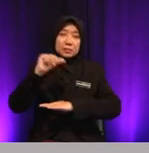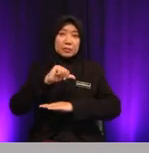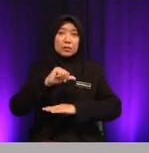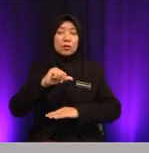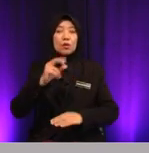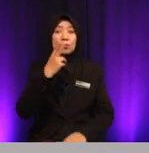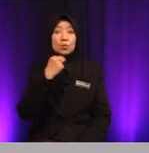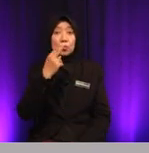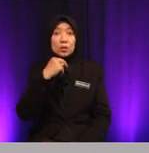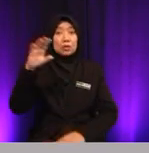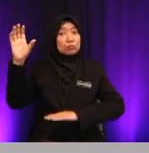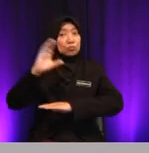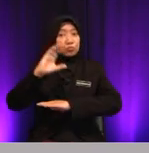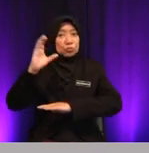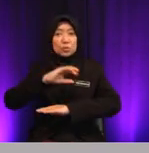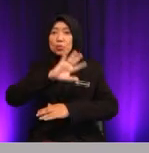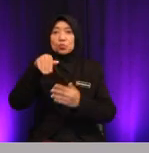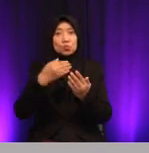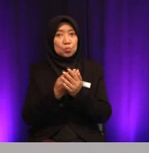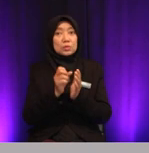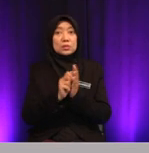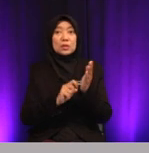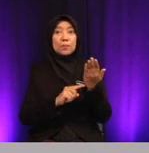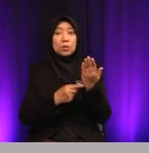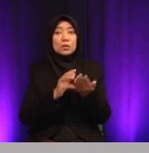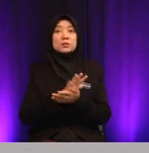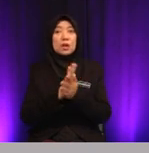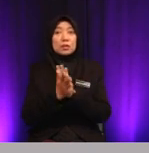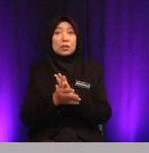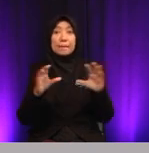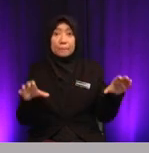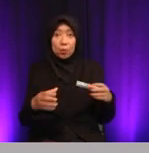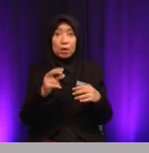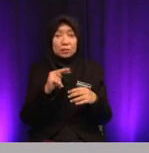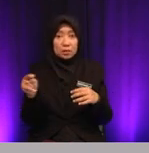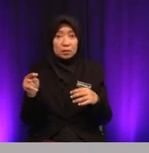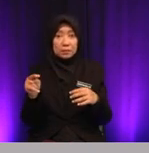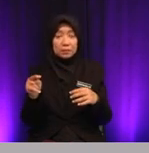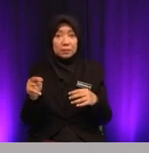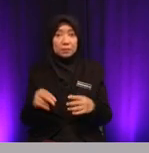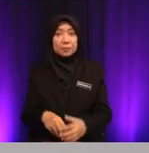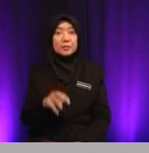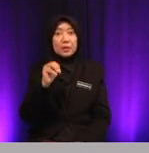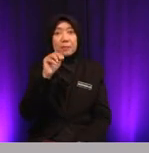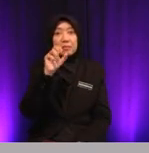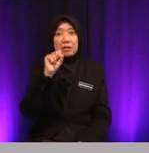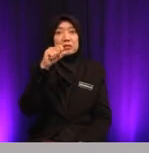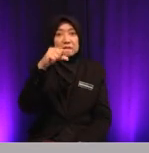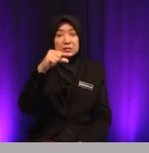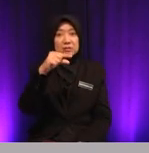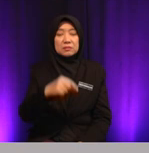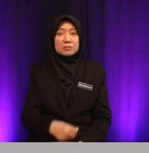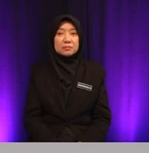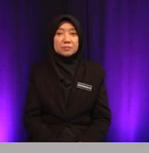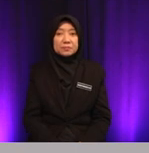ini adalah semula jadi Oke tapi kalau buatan biasanya MSI ini biasanya kita dengar